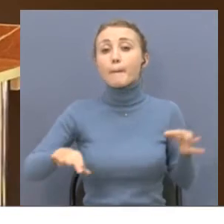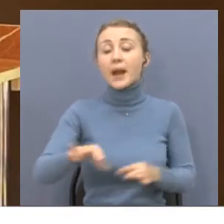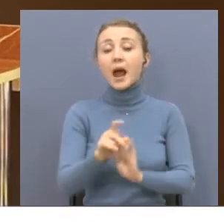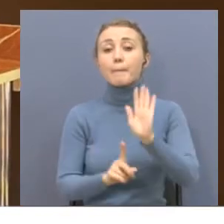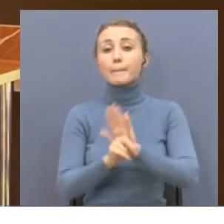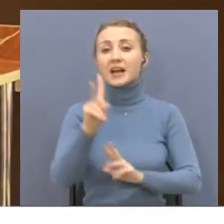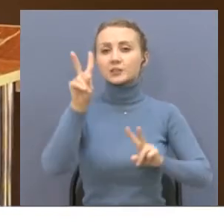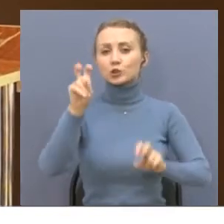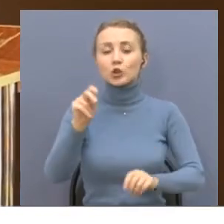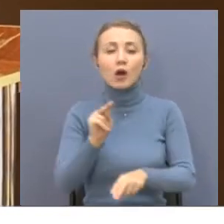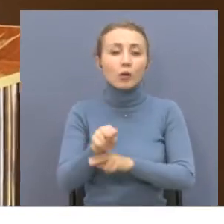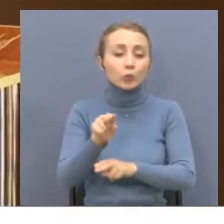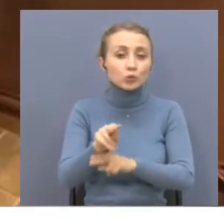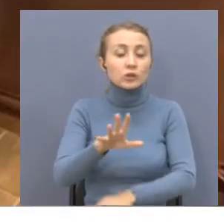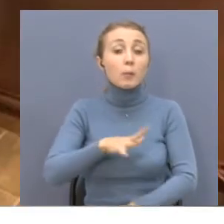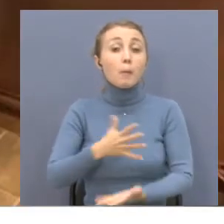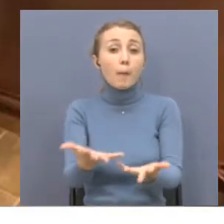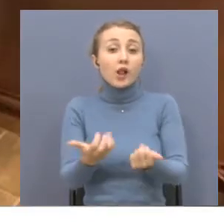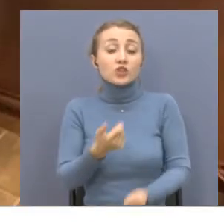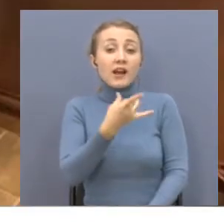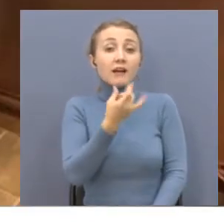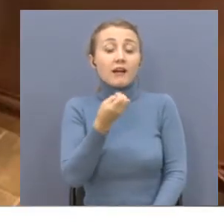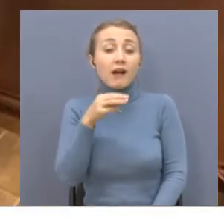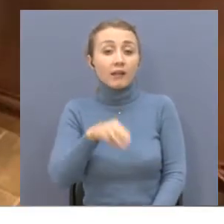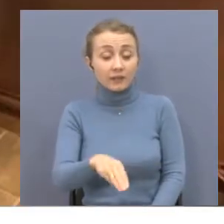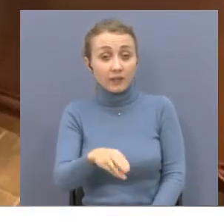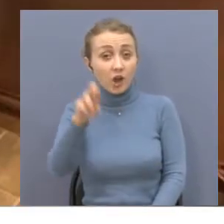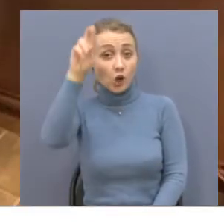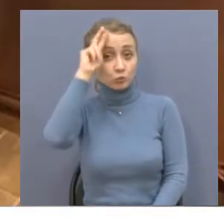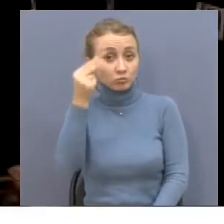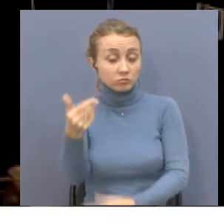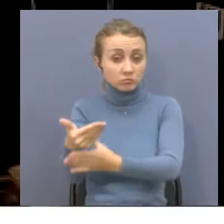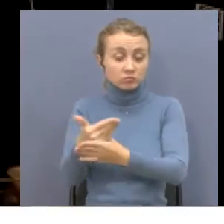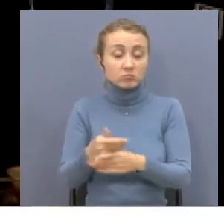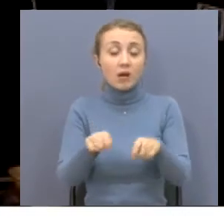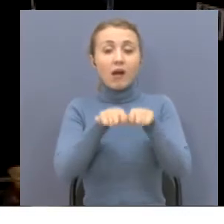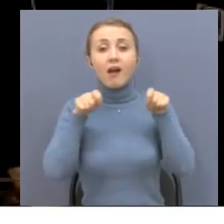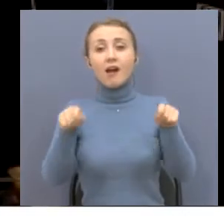Мемлекет ұсынған ақшаға кофехана ашуды жөн көреді. Мұнда бір мезетте 16 адам сияды.